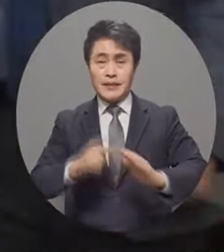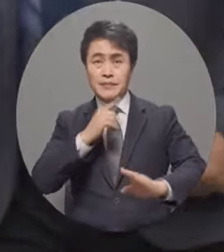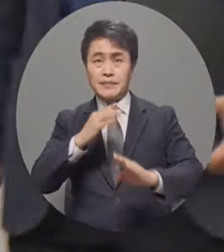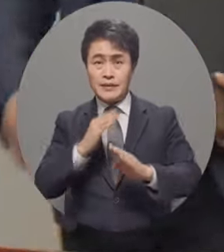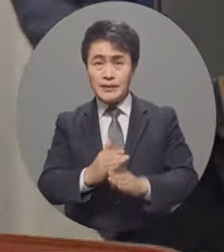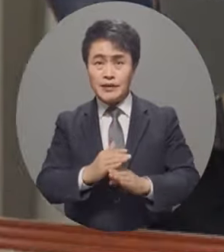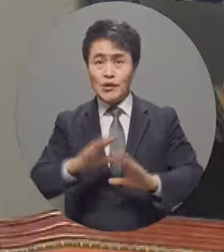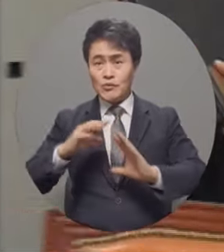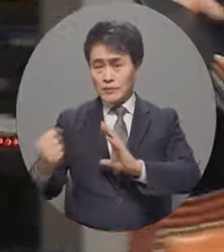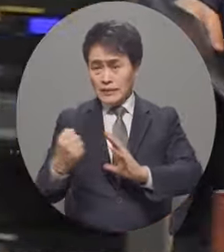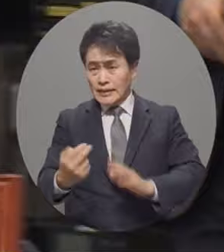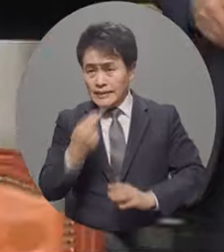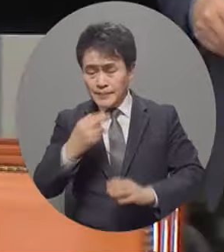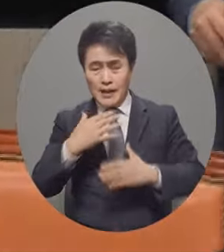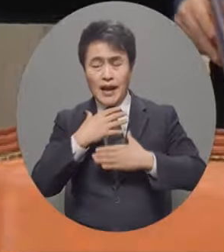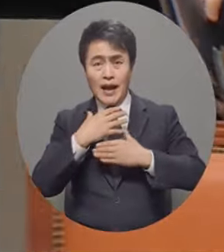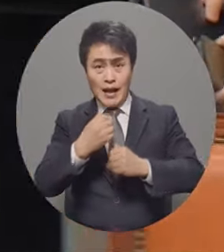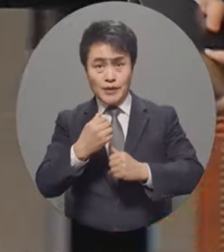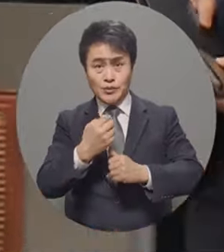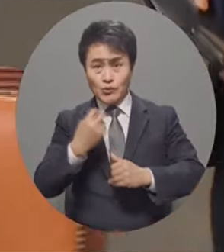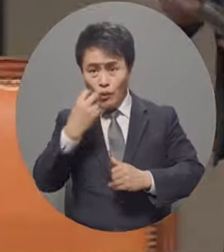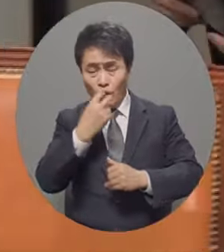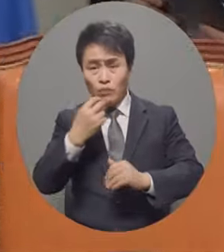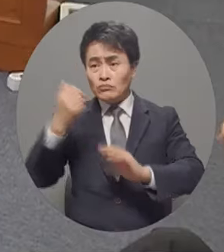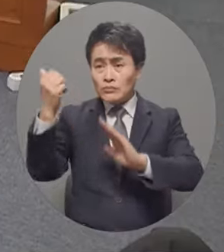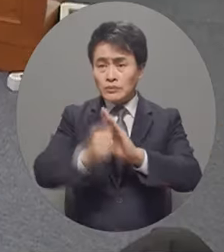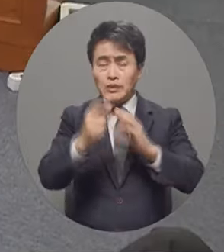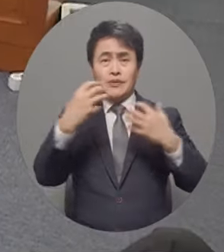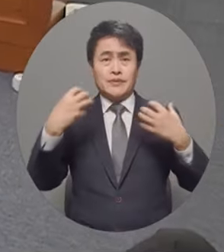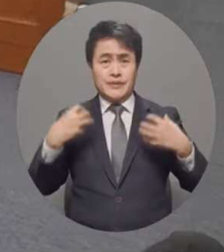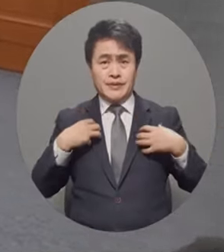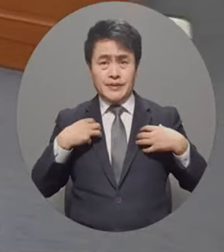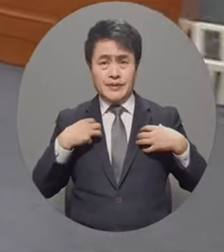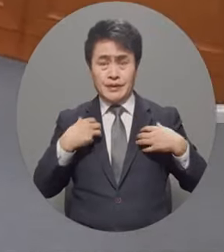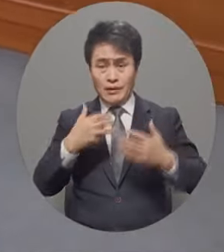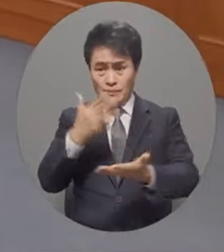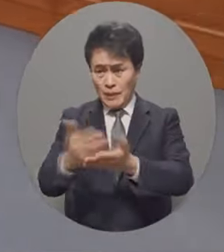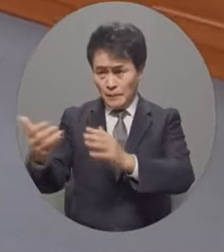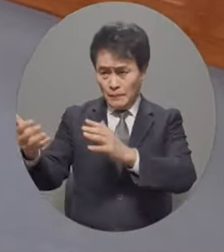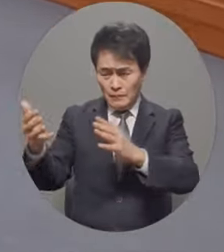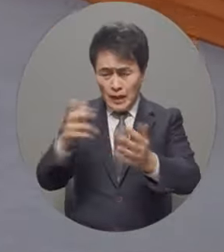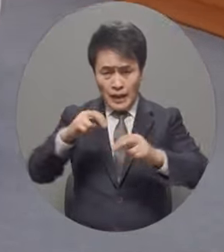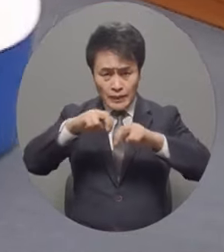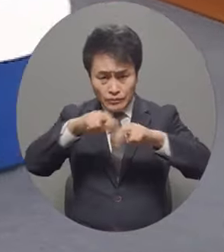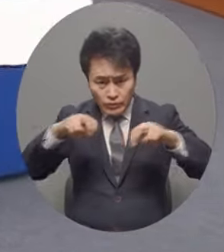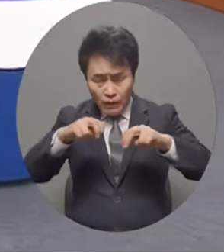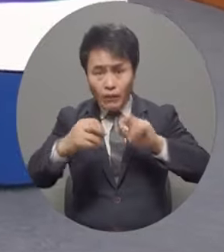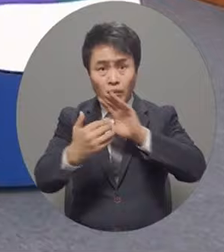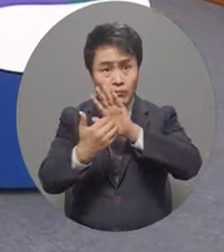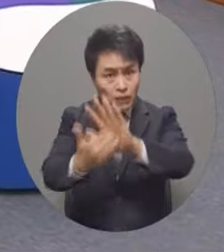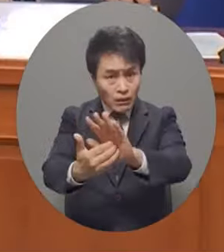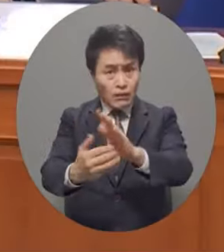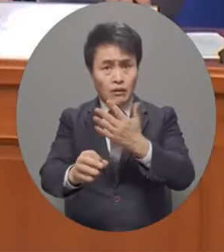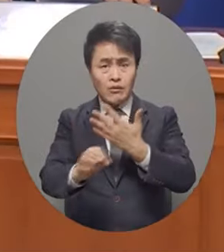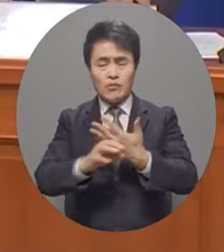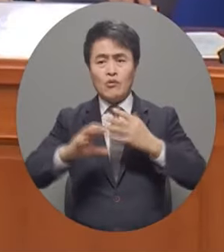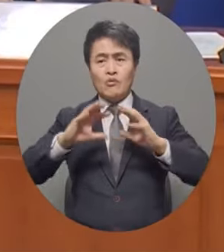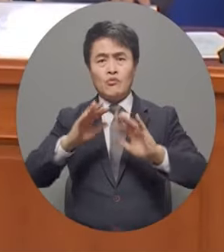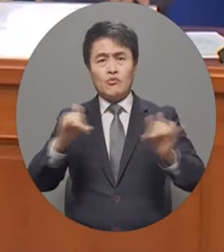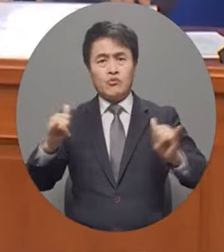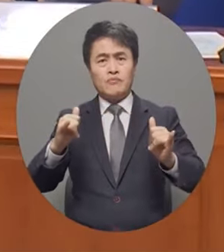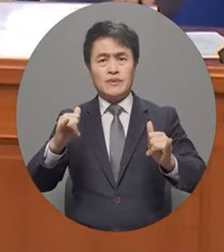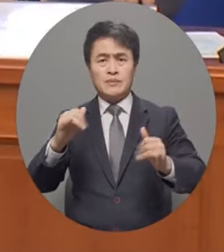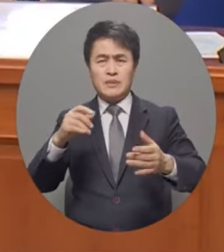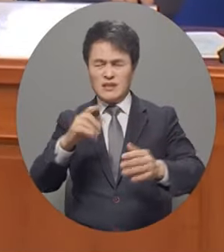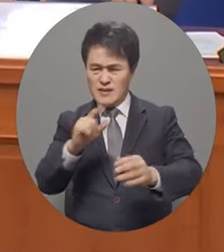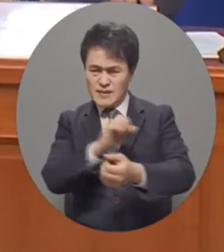민주당도 국민의 생명과 안전을 지키는데 실패한 정권이 참사의 진상을 규명하는 것마저 막는다면 국민이 절대로